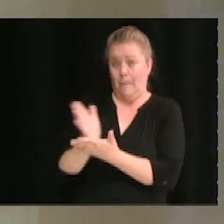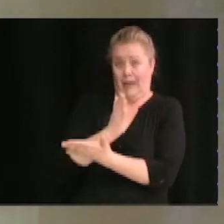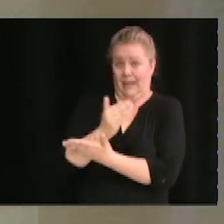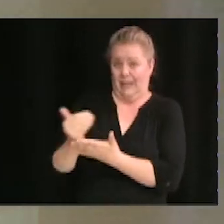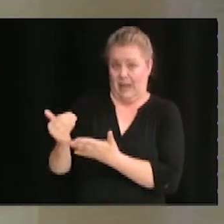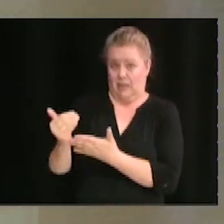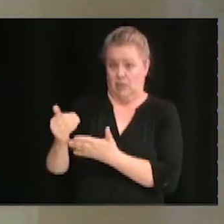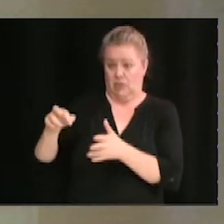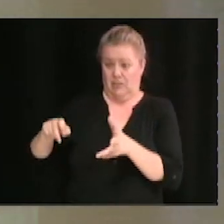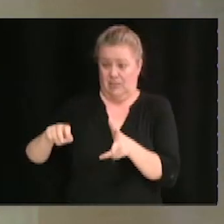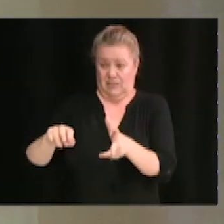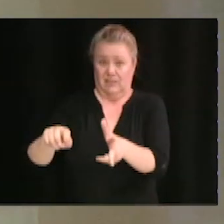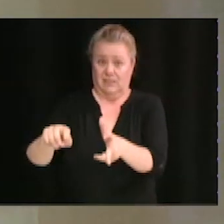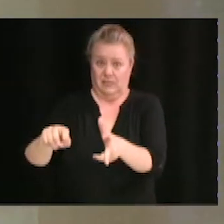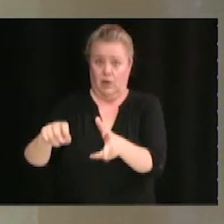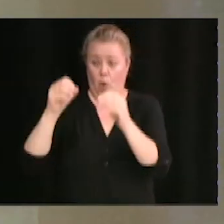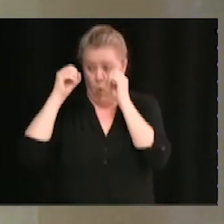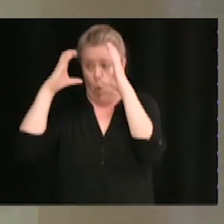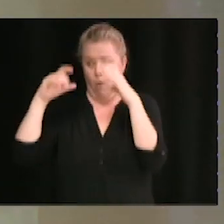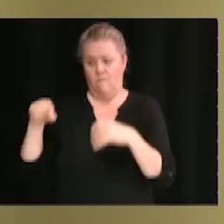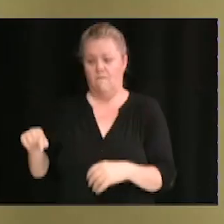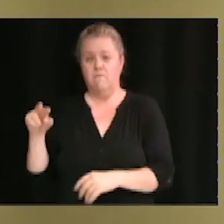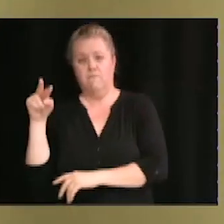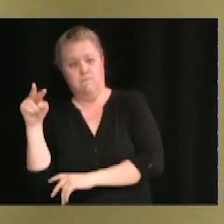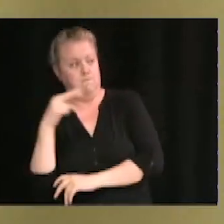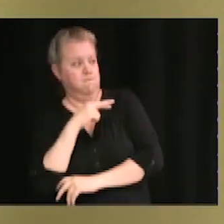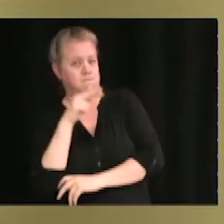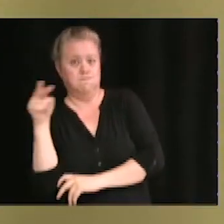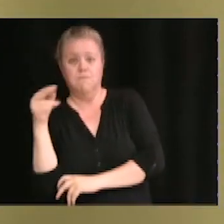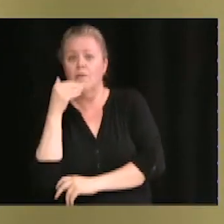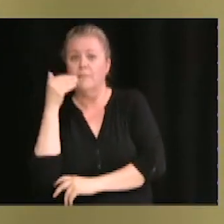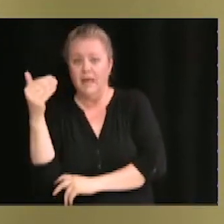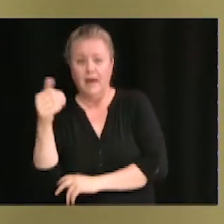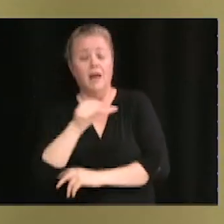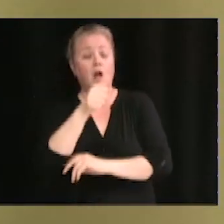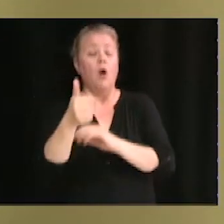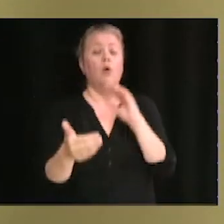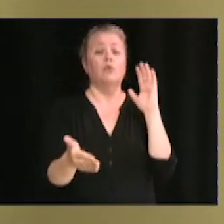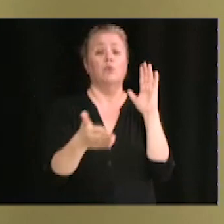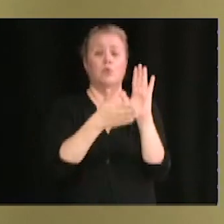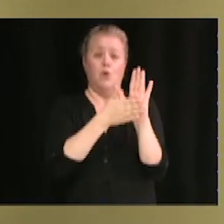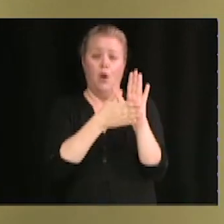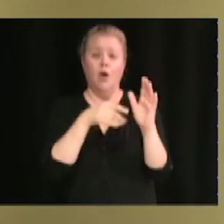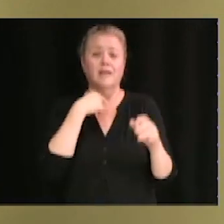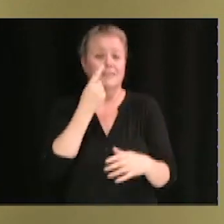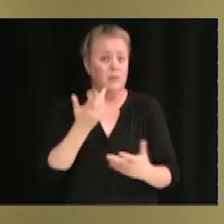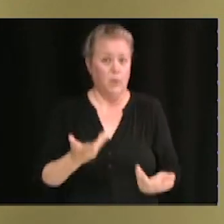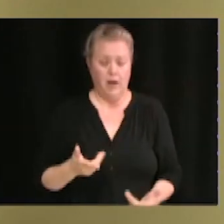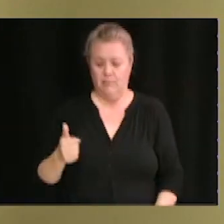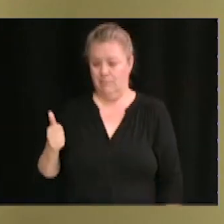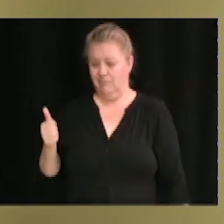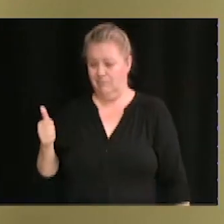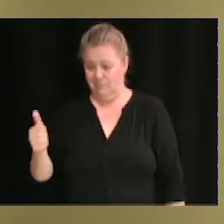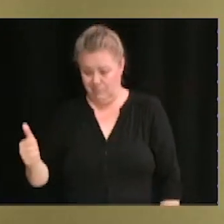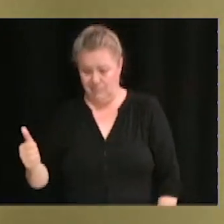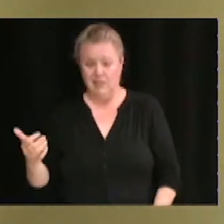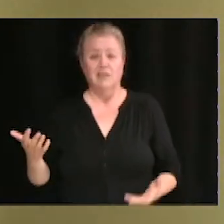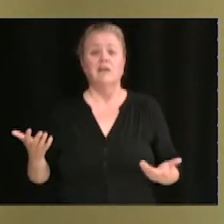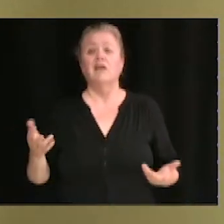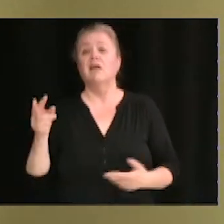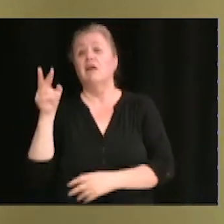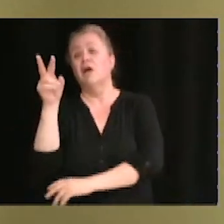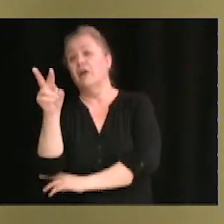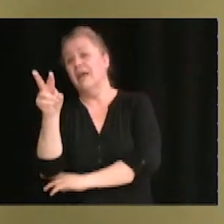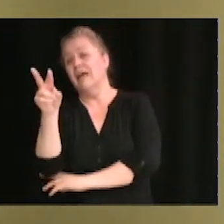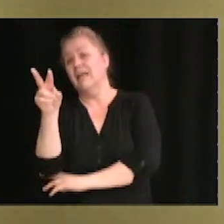Et ici, vous avez l'autocollant qui nous dit que vous pèsez sur le bouton, vous pouvez traverser,